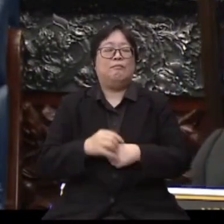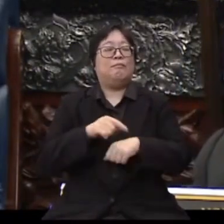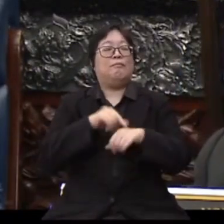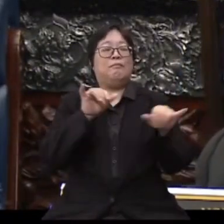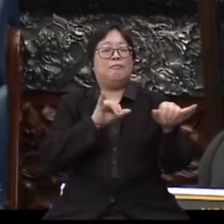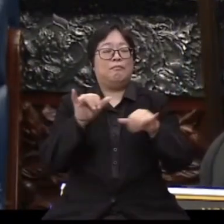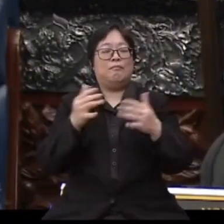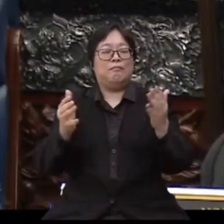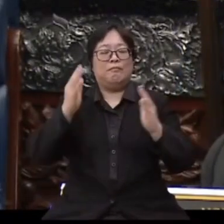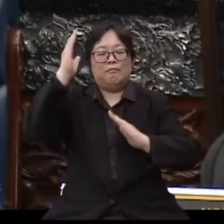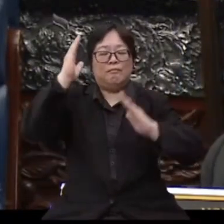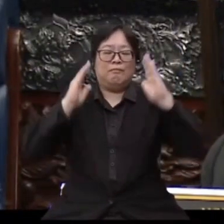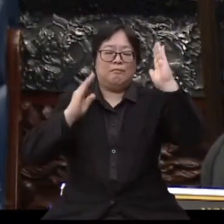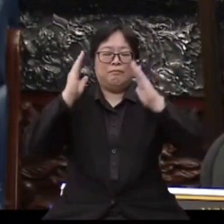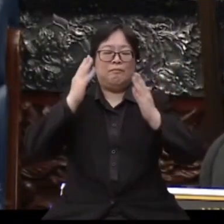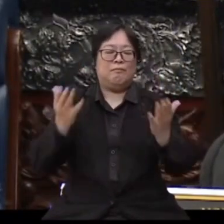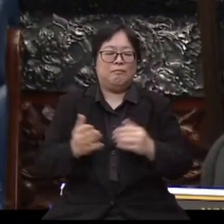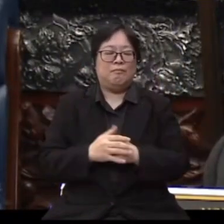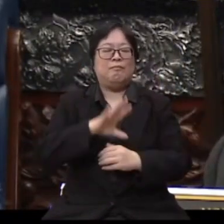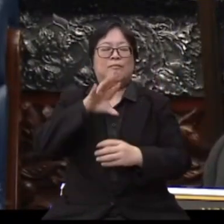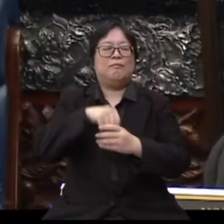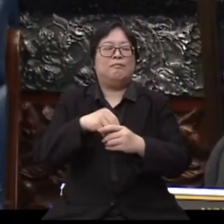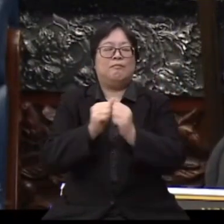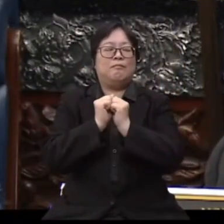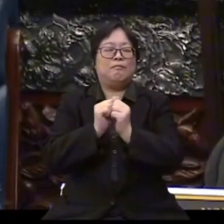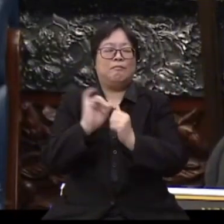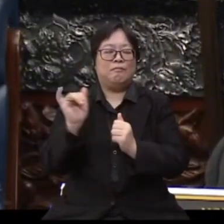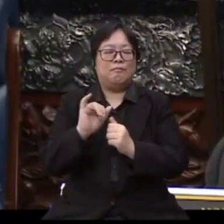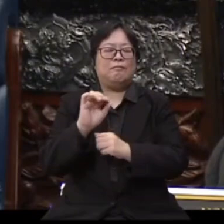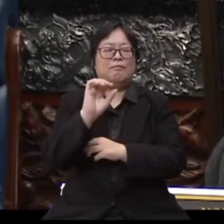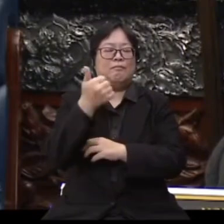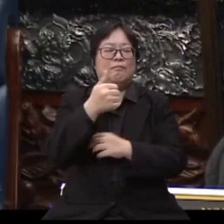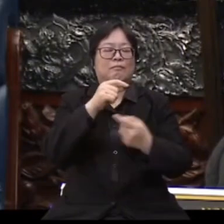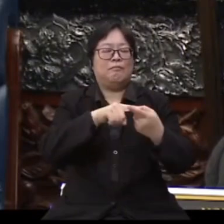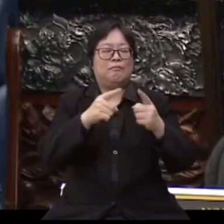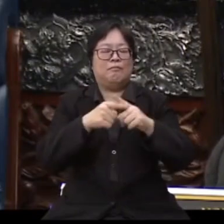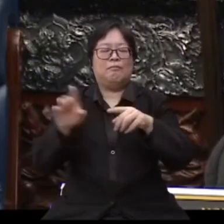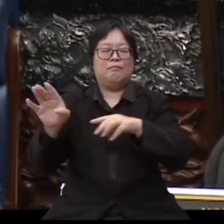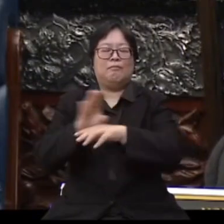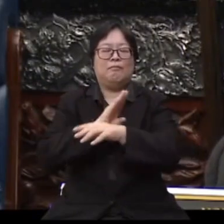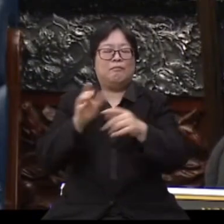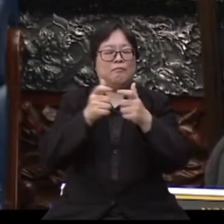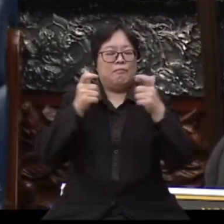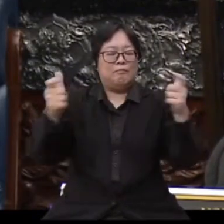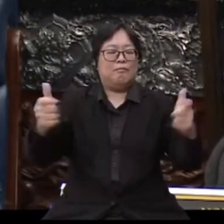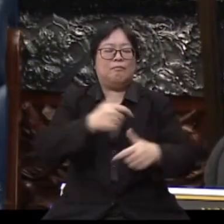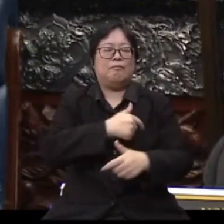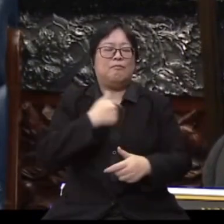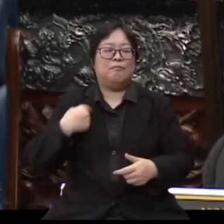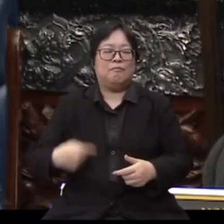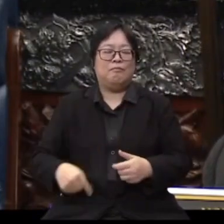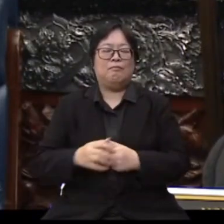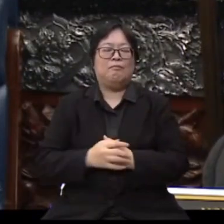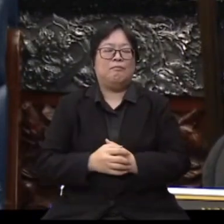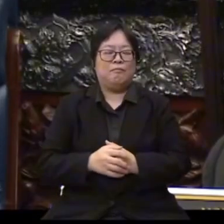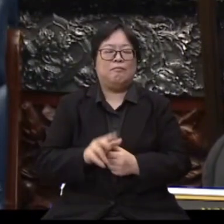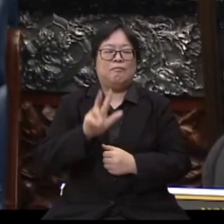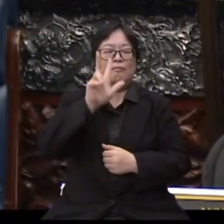sama, Malaysia turut menjadi antara 10 rakan dagang terbesar China, iaitu